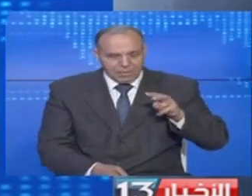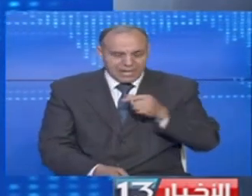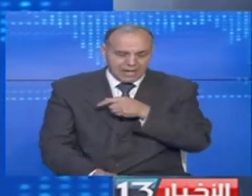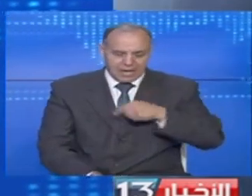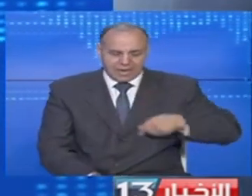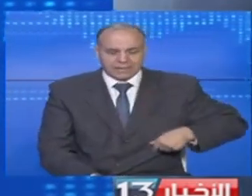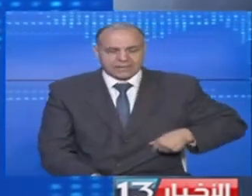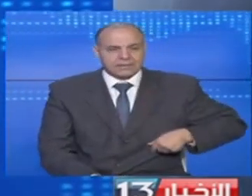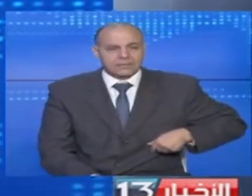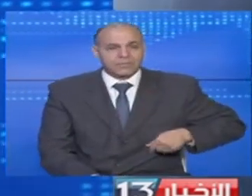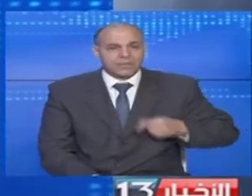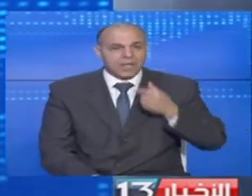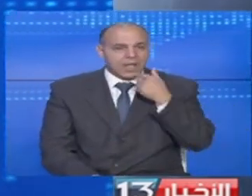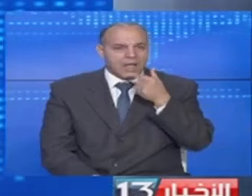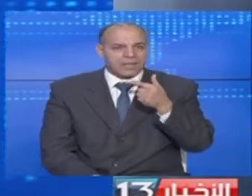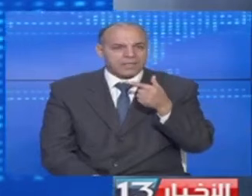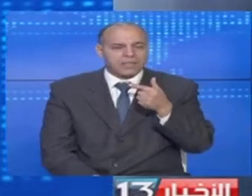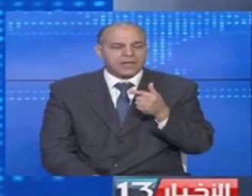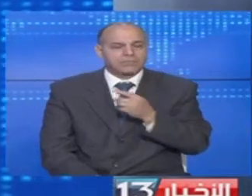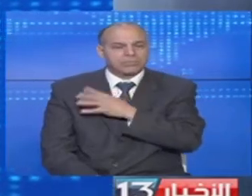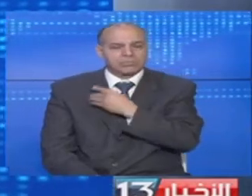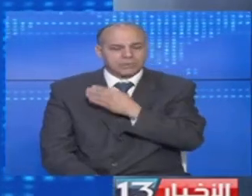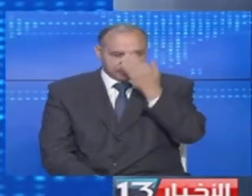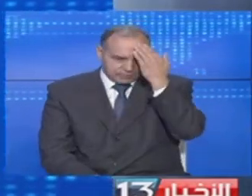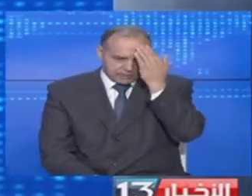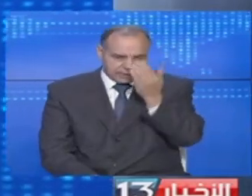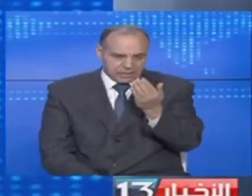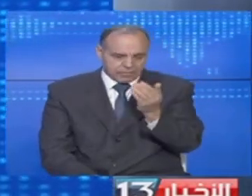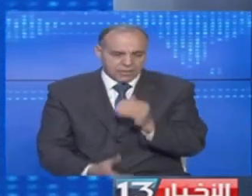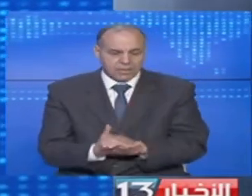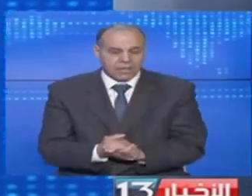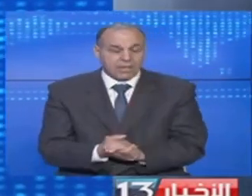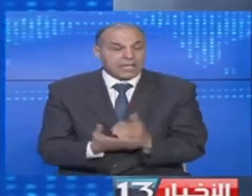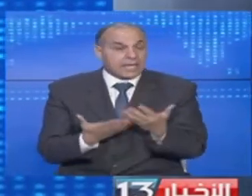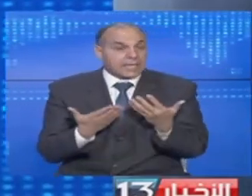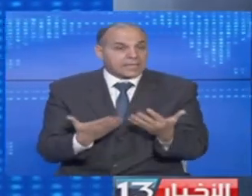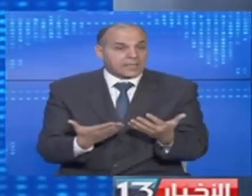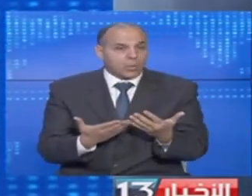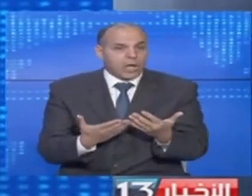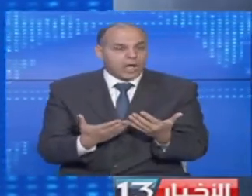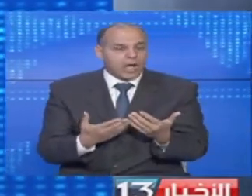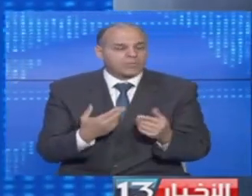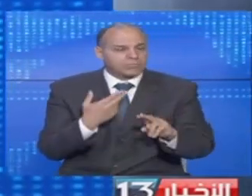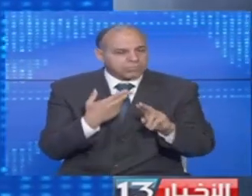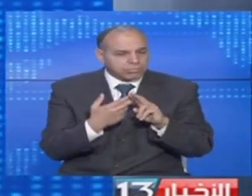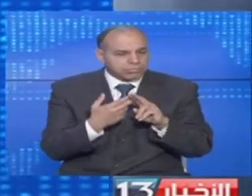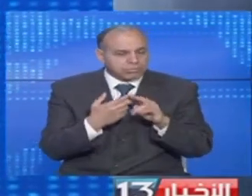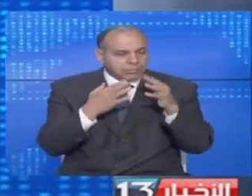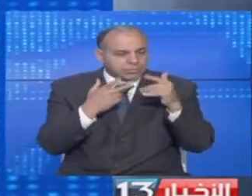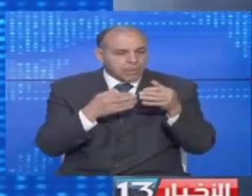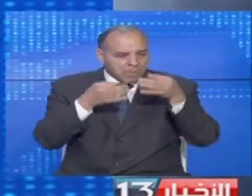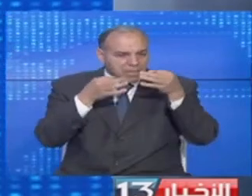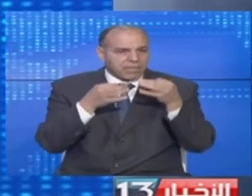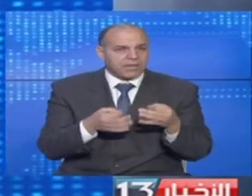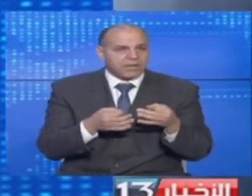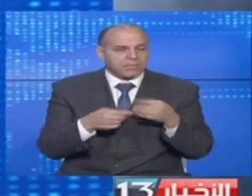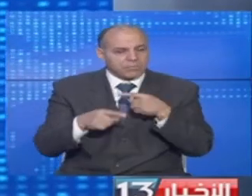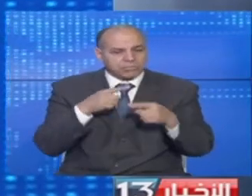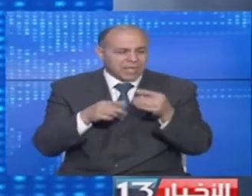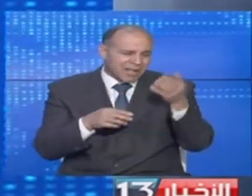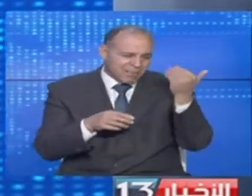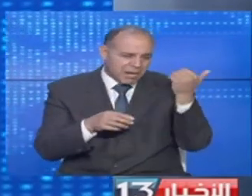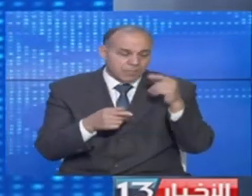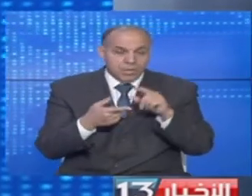الحرس الوطني. سيد العميد أهلا بك. إذا لو توفينا بالحصيلة المحينة لهذه